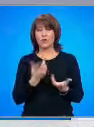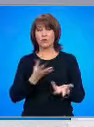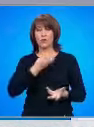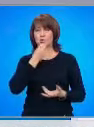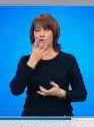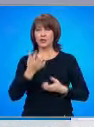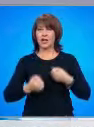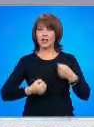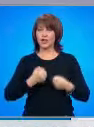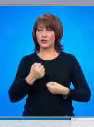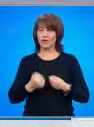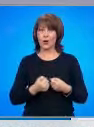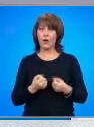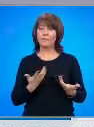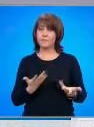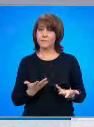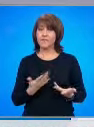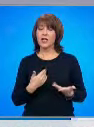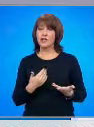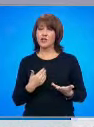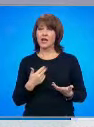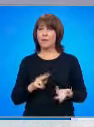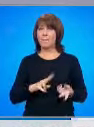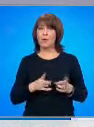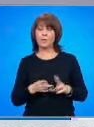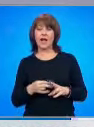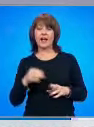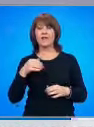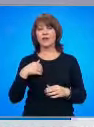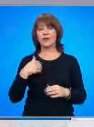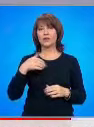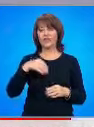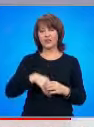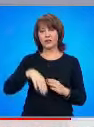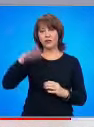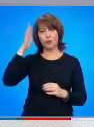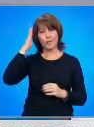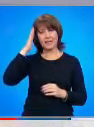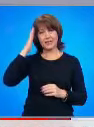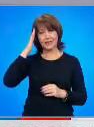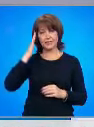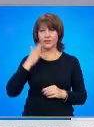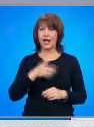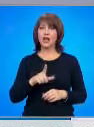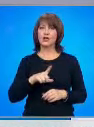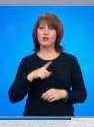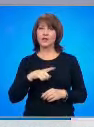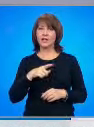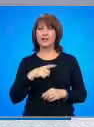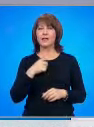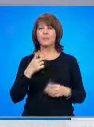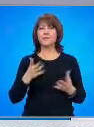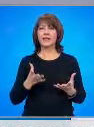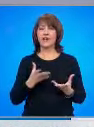шофират. Предстои смяната на ключови фигури във Вътрешното министерство, съобщи служебният министър Иван Демерджиев в сутрешния блок на БНТ.